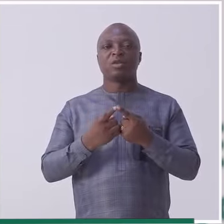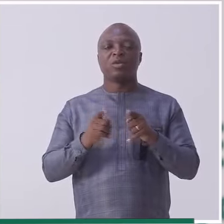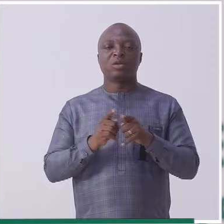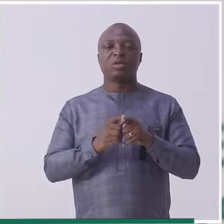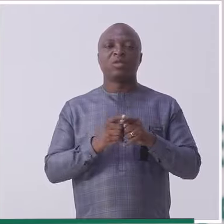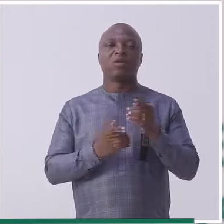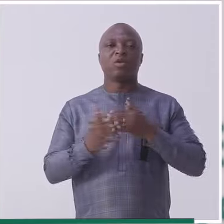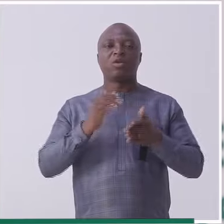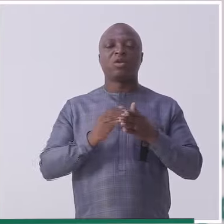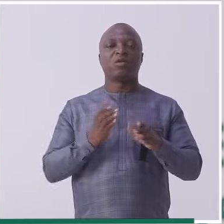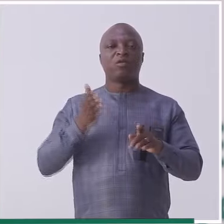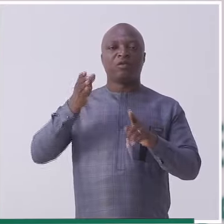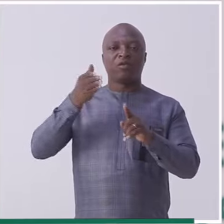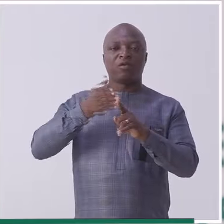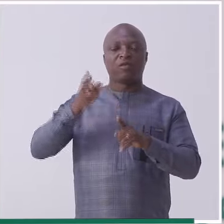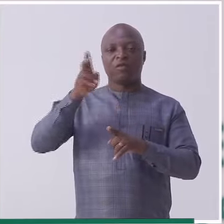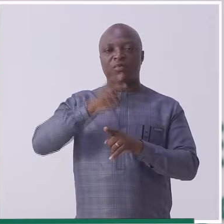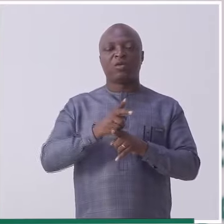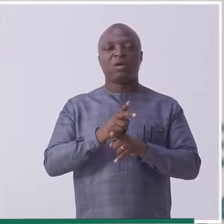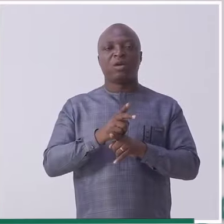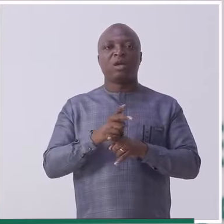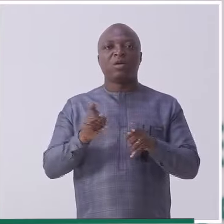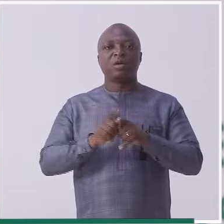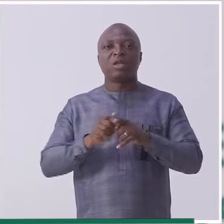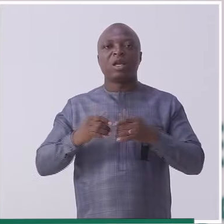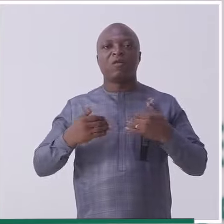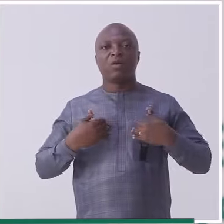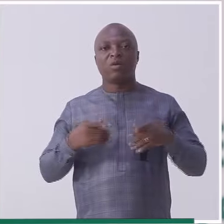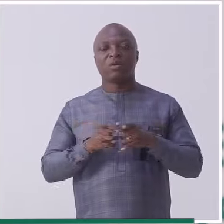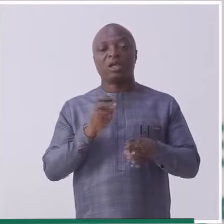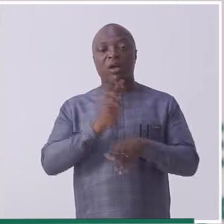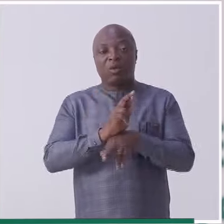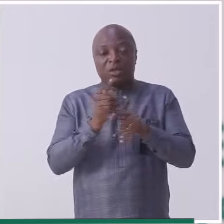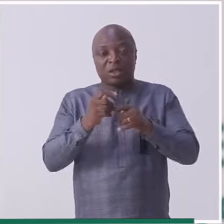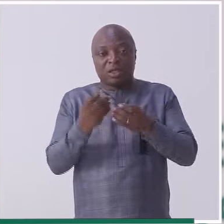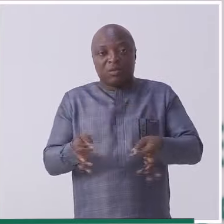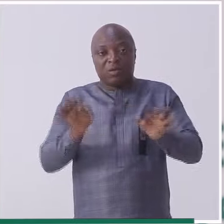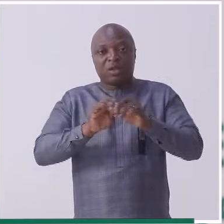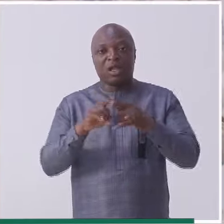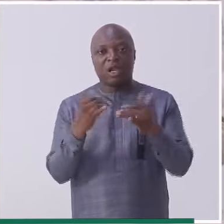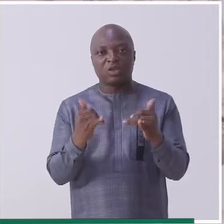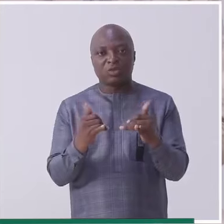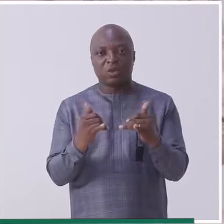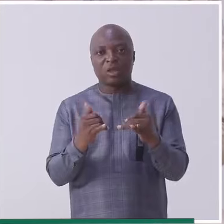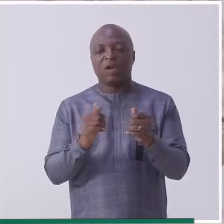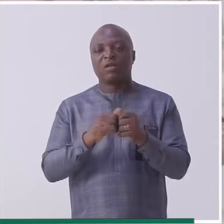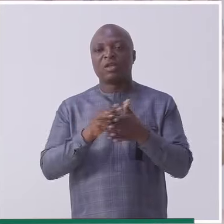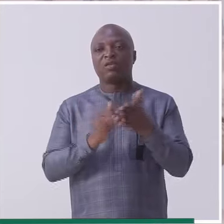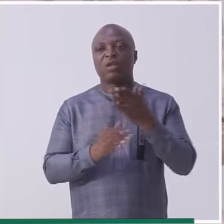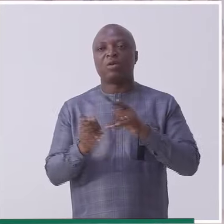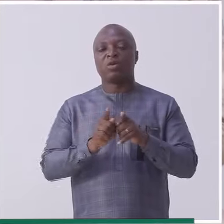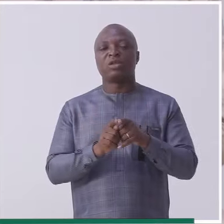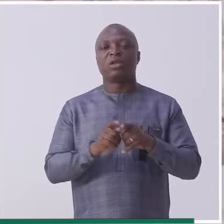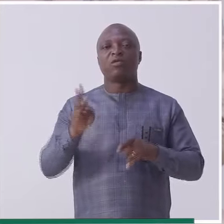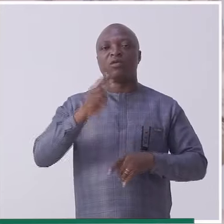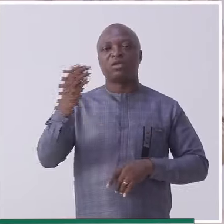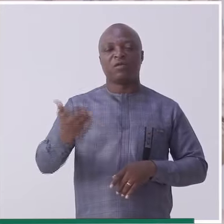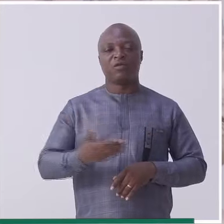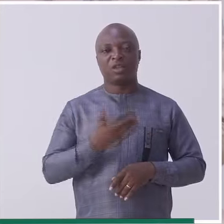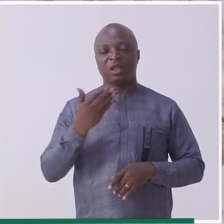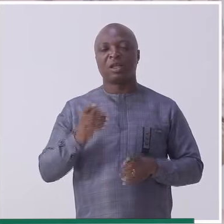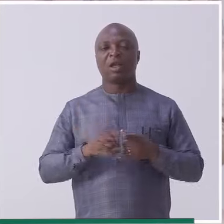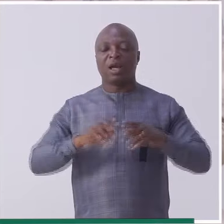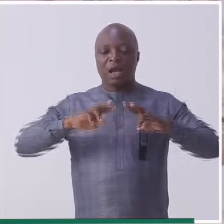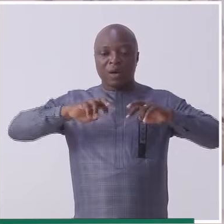retourner vers vous, les médias, qui avez également un rôle très important à jouer. Donc, je voudrais instamment vous inviter